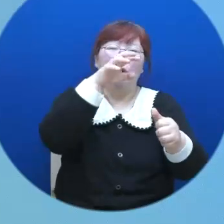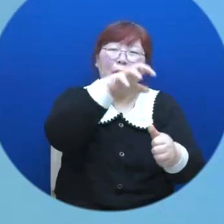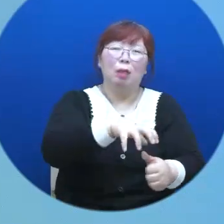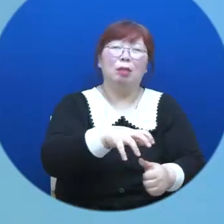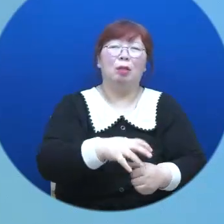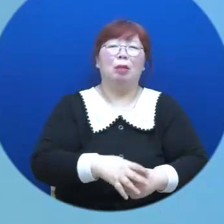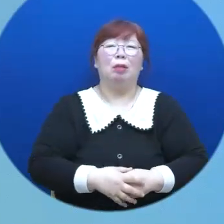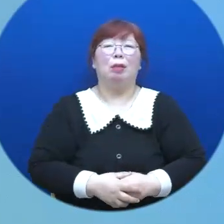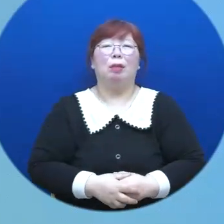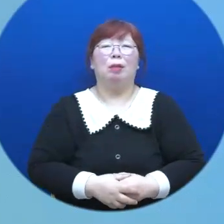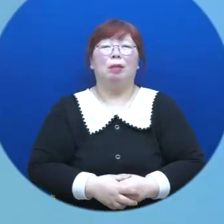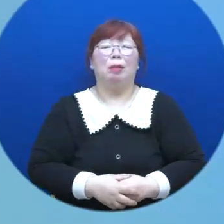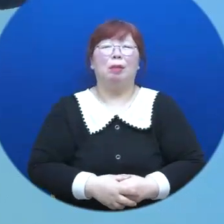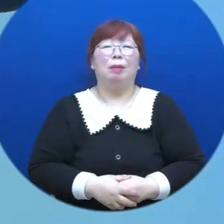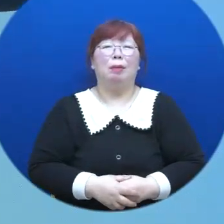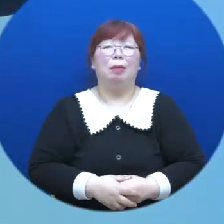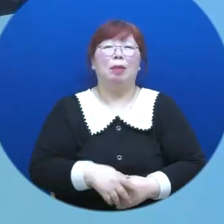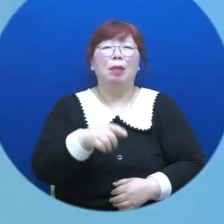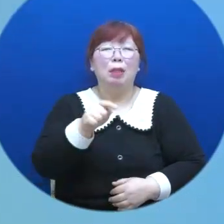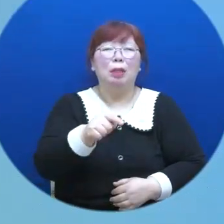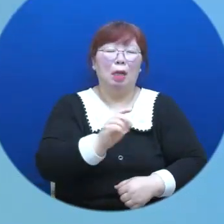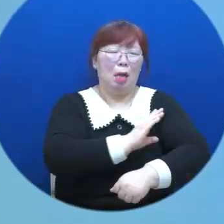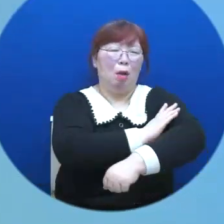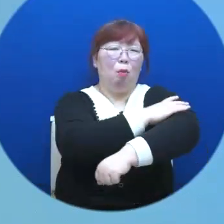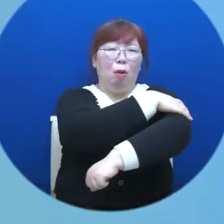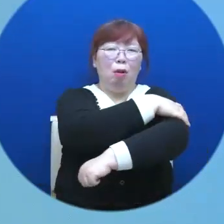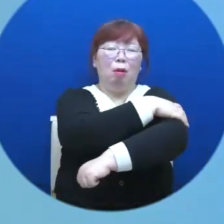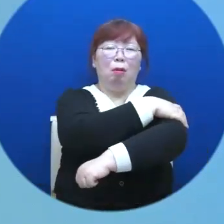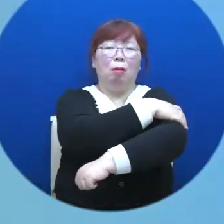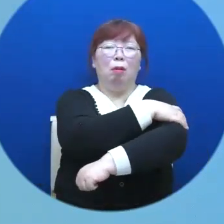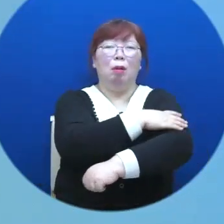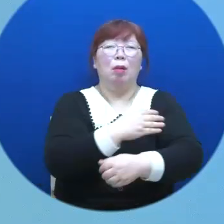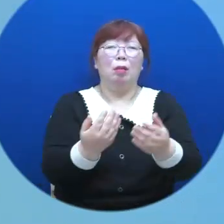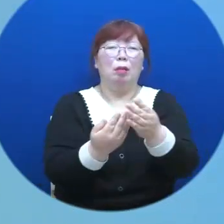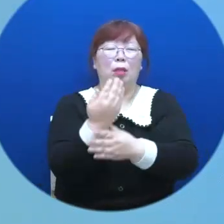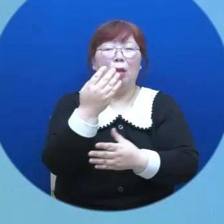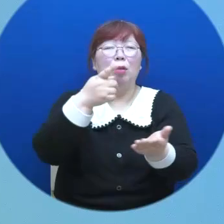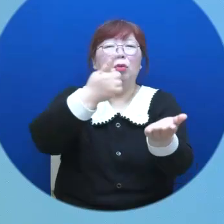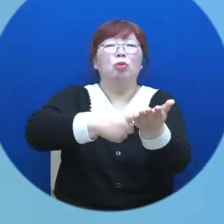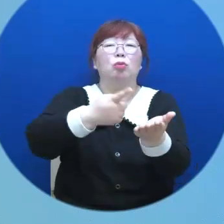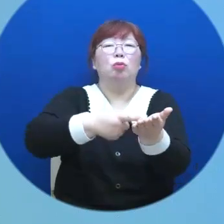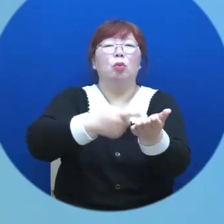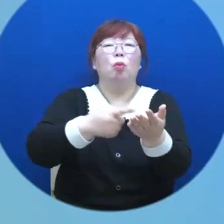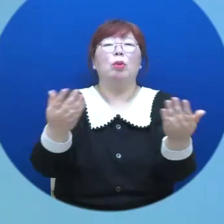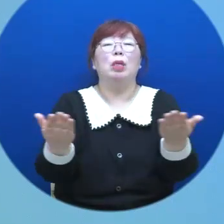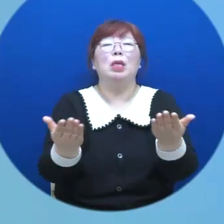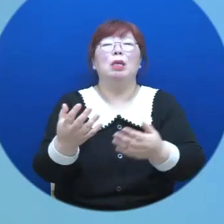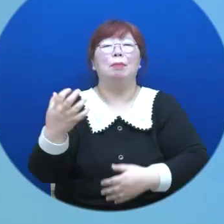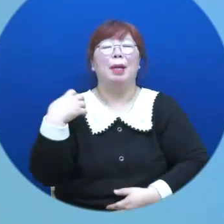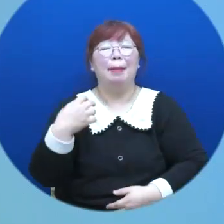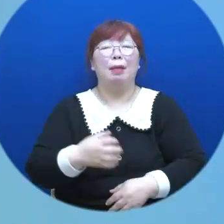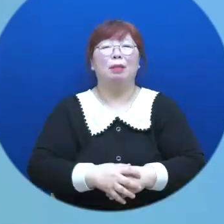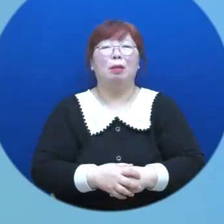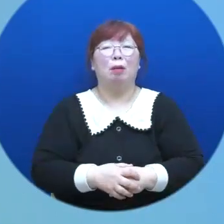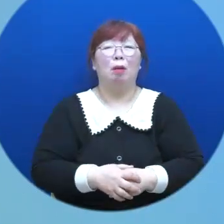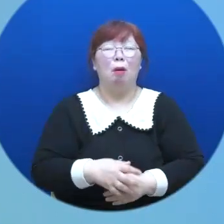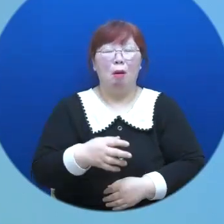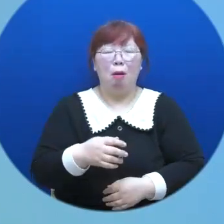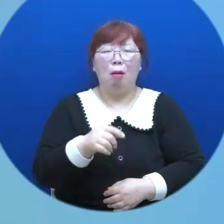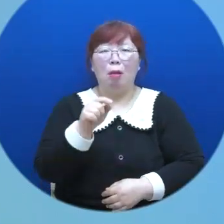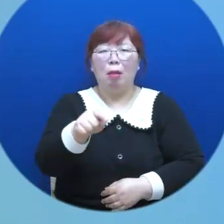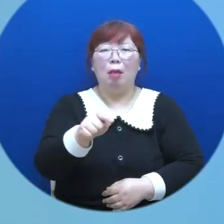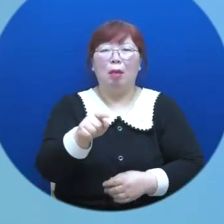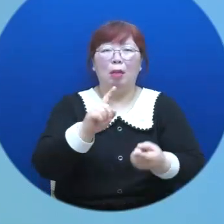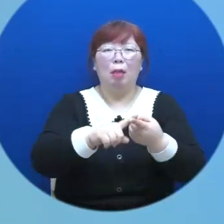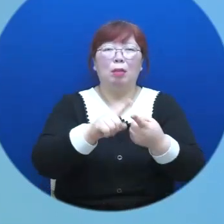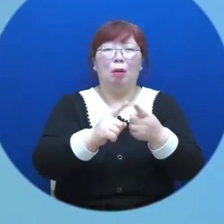그런데 그가 권력을 잡았다고. 총리란 말이에요. 총리. 얼마든지 지난날에